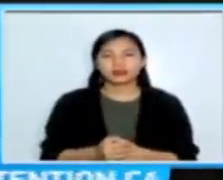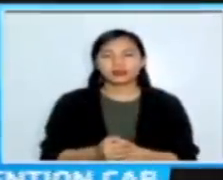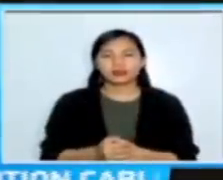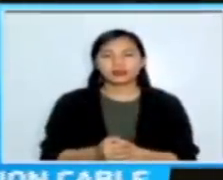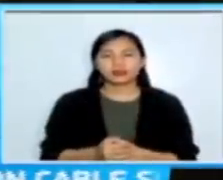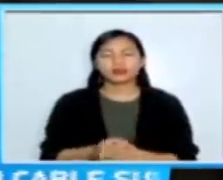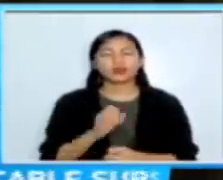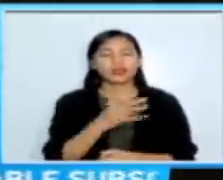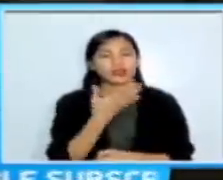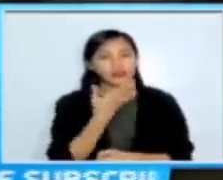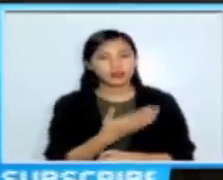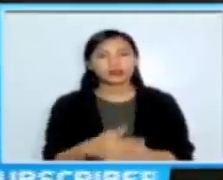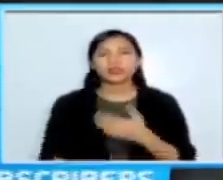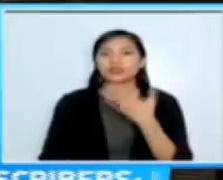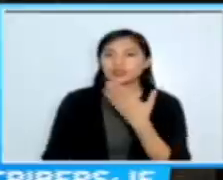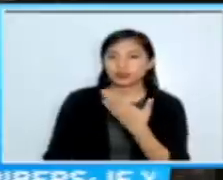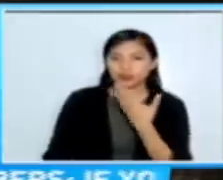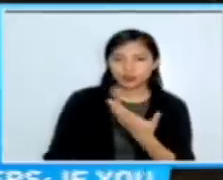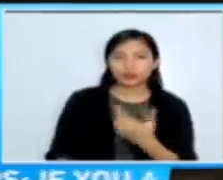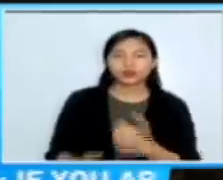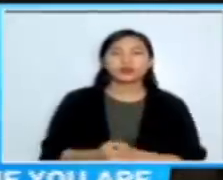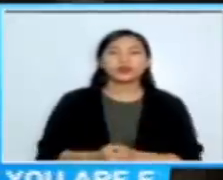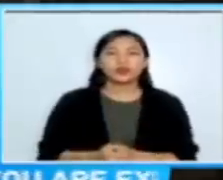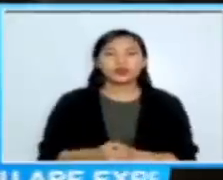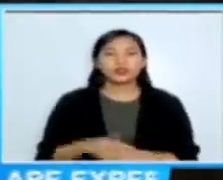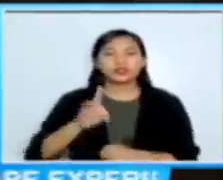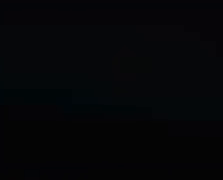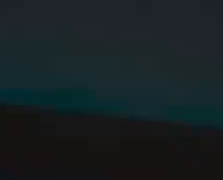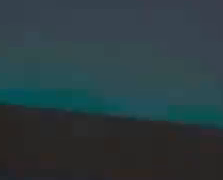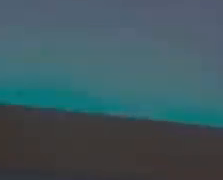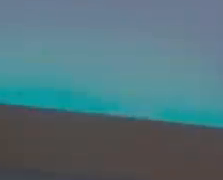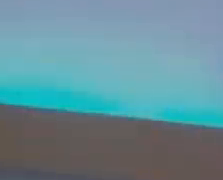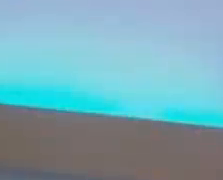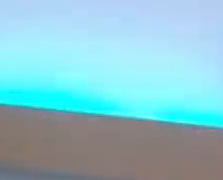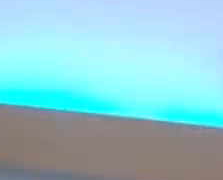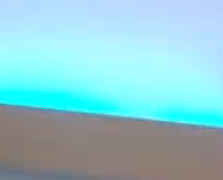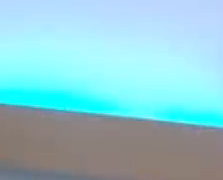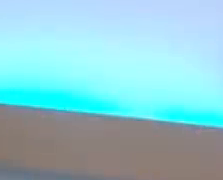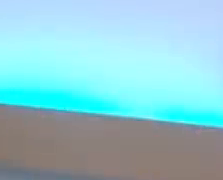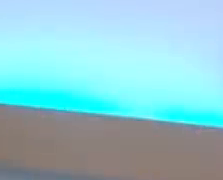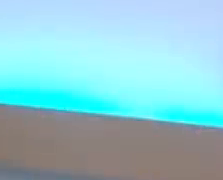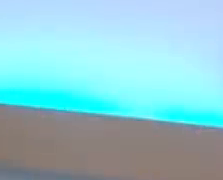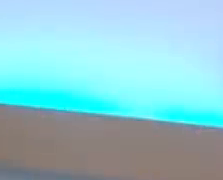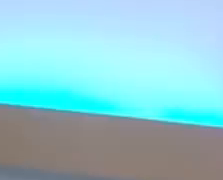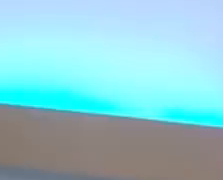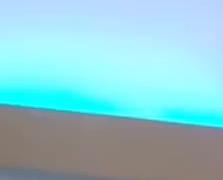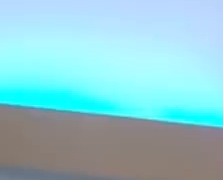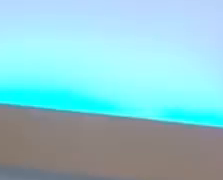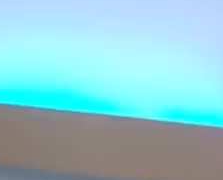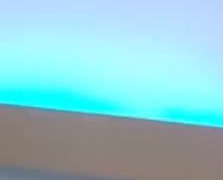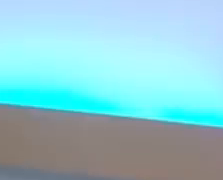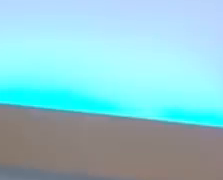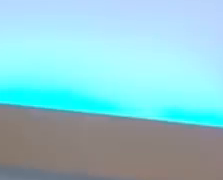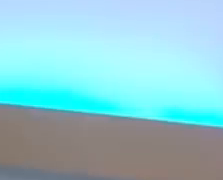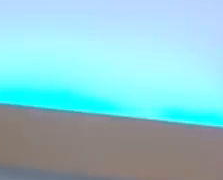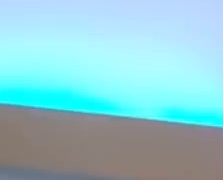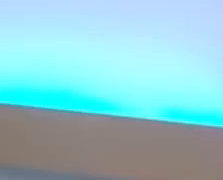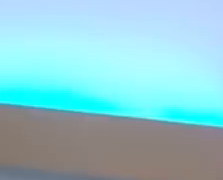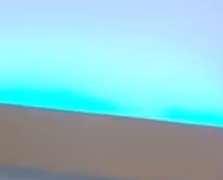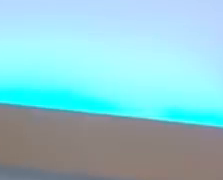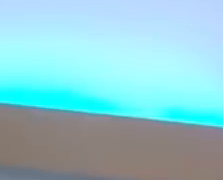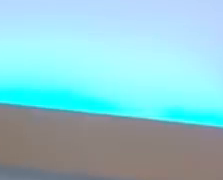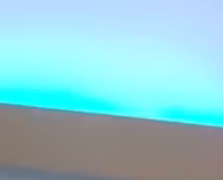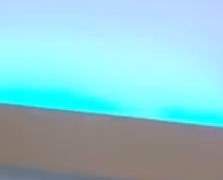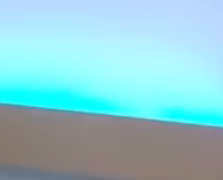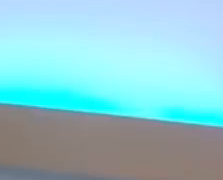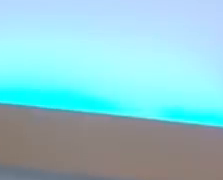po kayo dyan, Dinagat Island Governor Arlene Cacabagaw. Maging updated po sa mga maiinit na balita. Maaaring mapanood ang